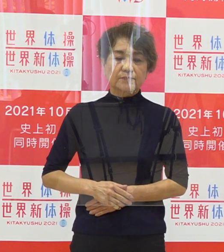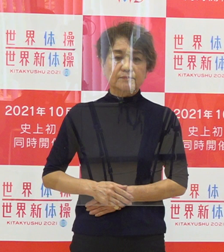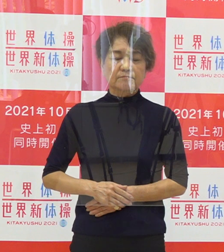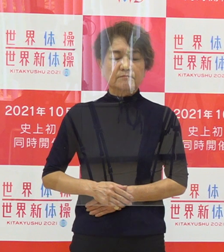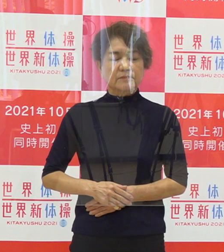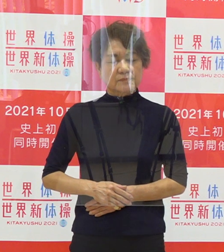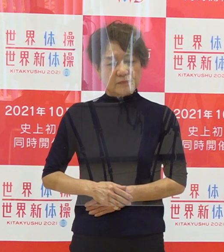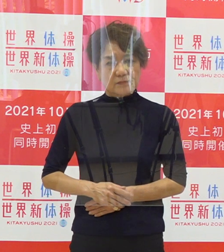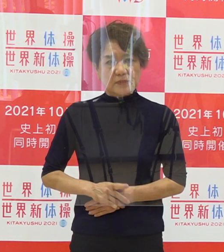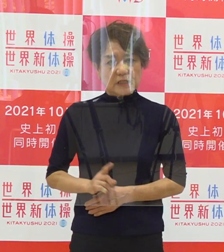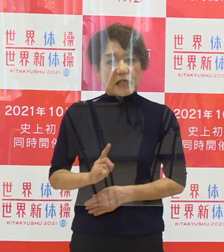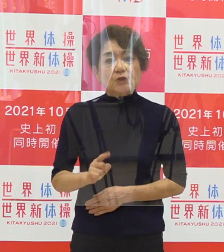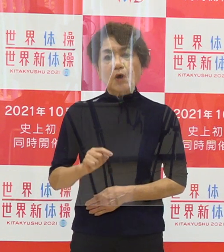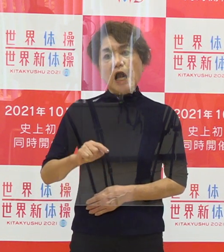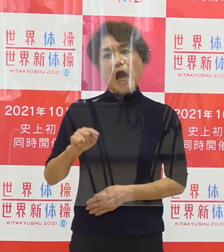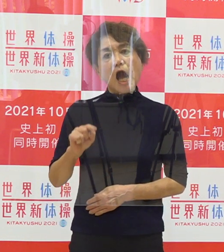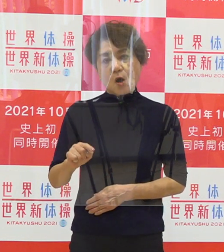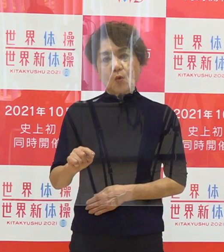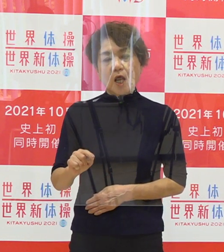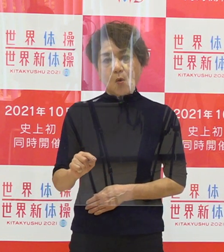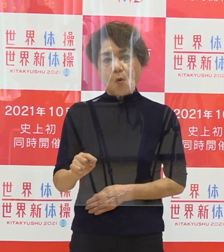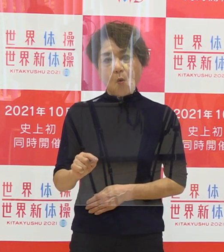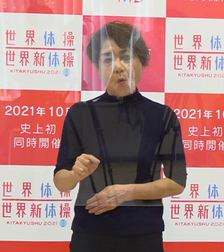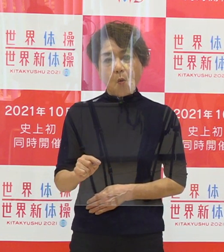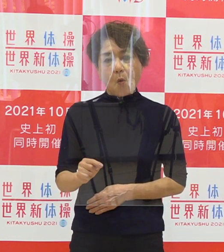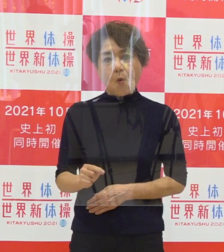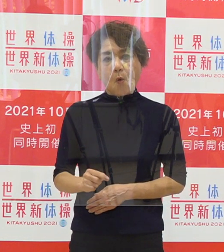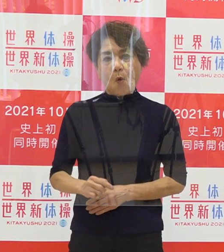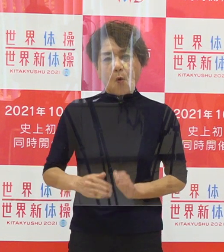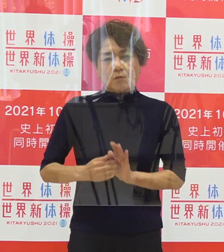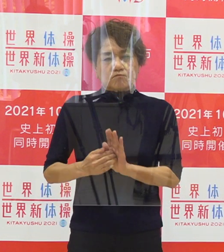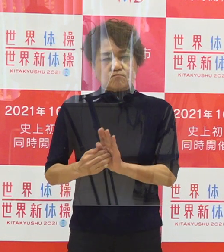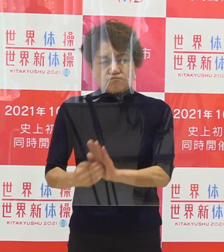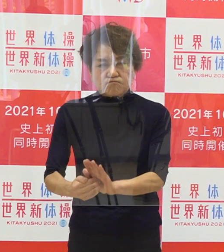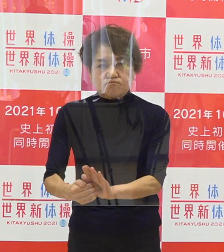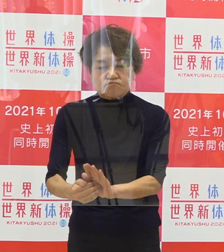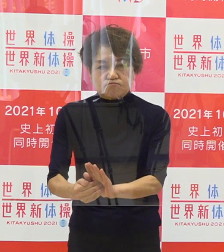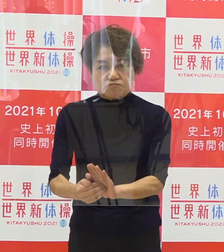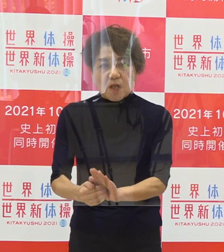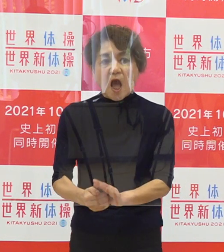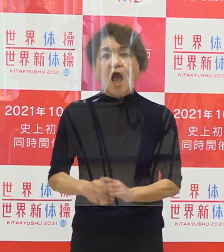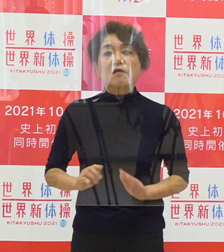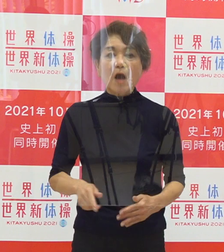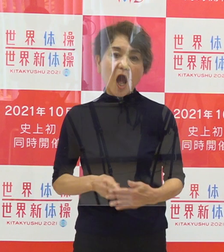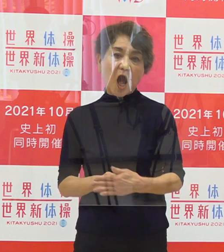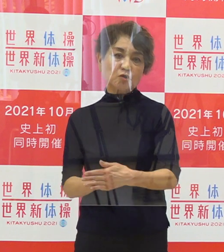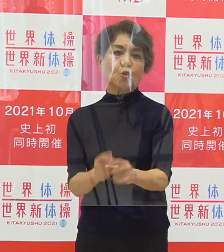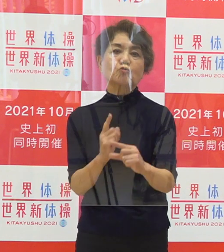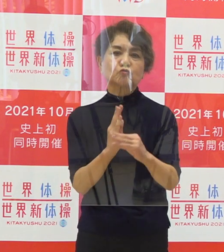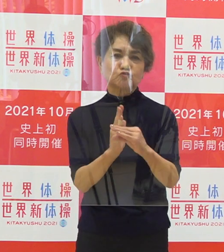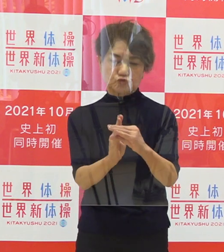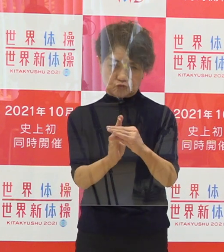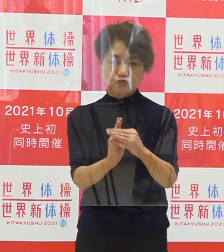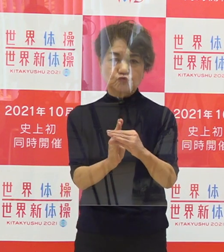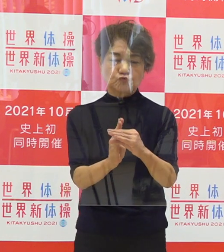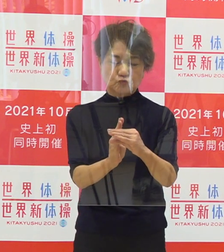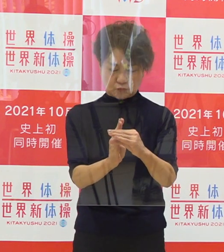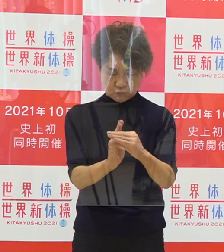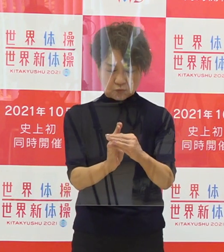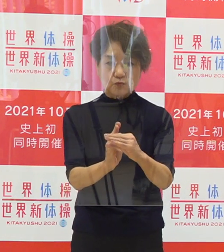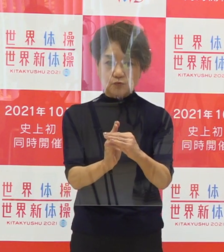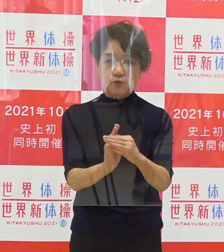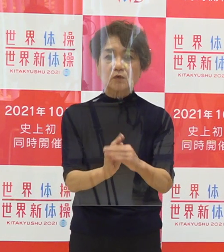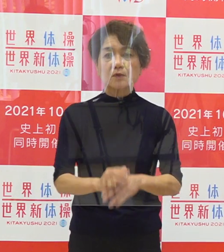で何としてでもこれを封じ込めないといけないということで努力をしておりますが、現時点においてはそういう経